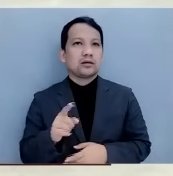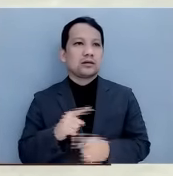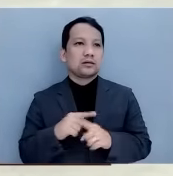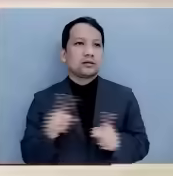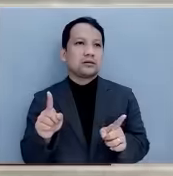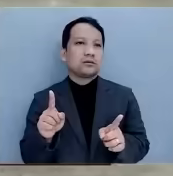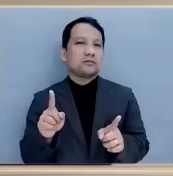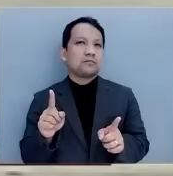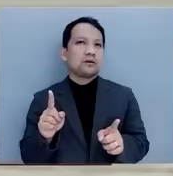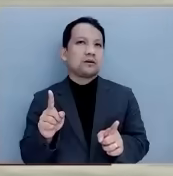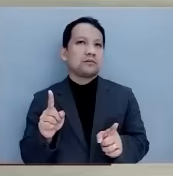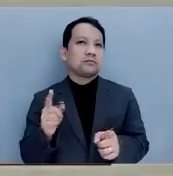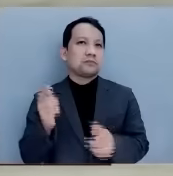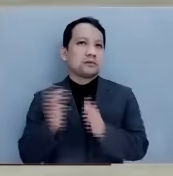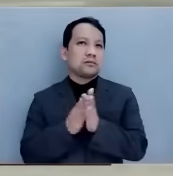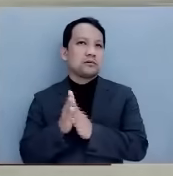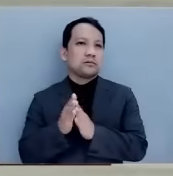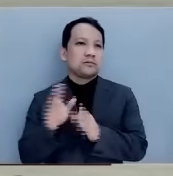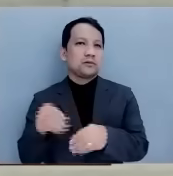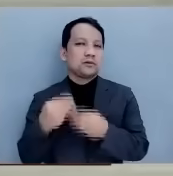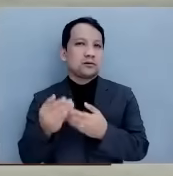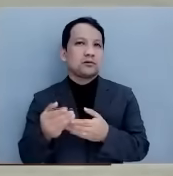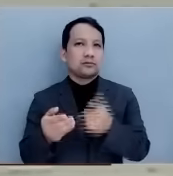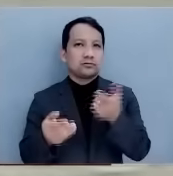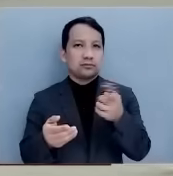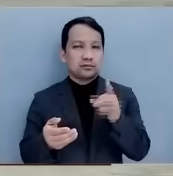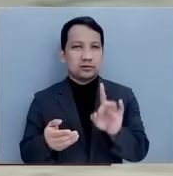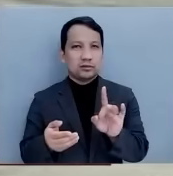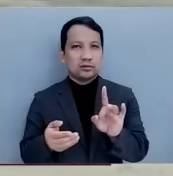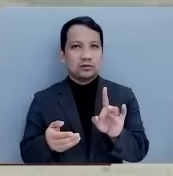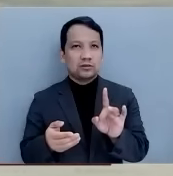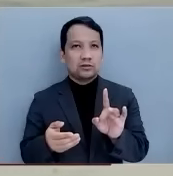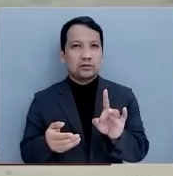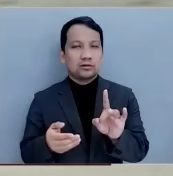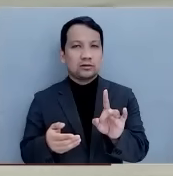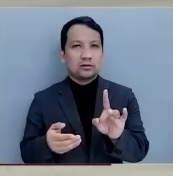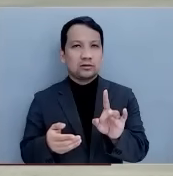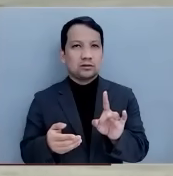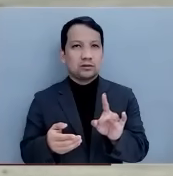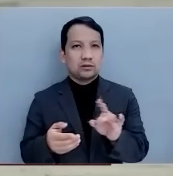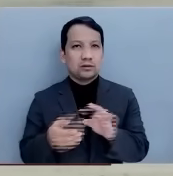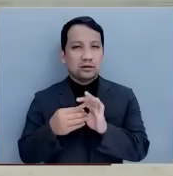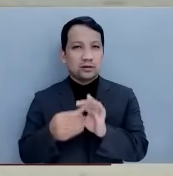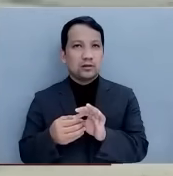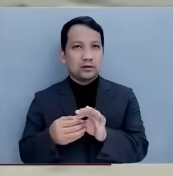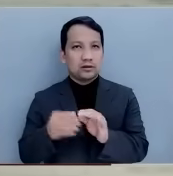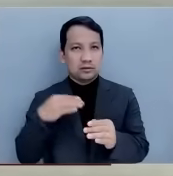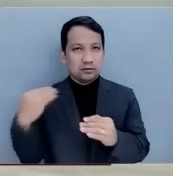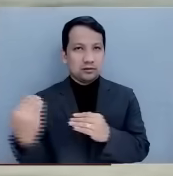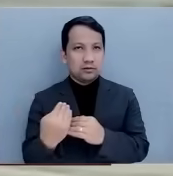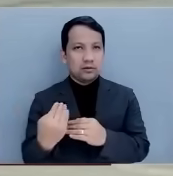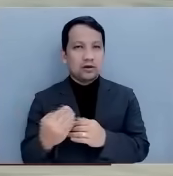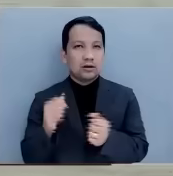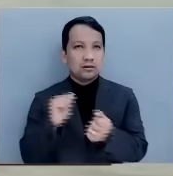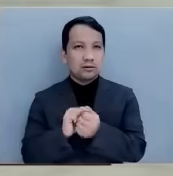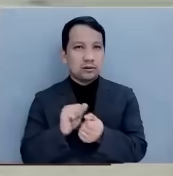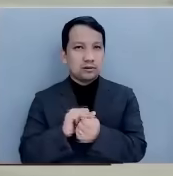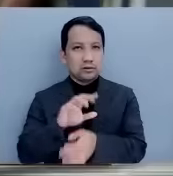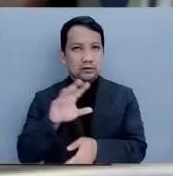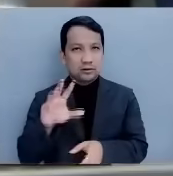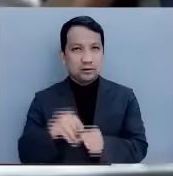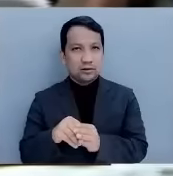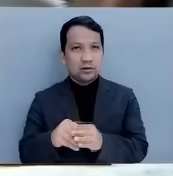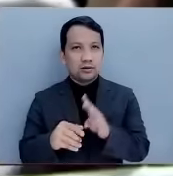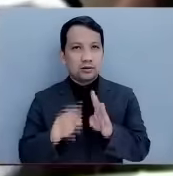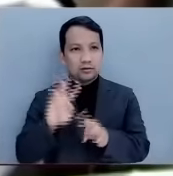ang binibigay niya. Sa halagang 28,000 pesos, may experience mo ng maging drifter. Kasama na rito ang 4